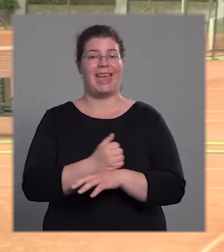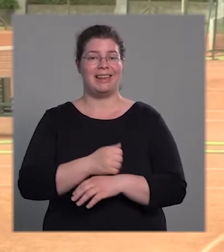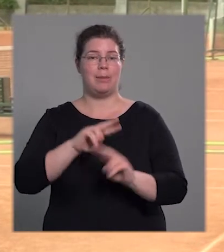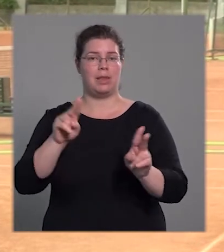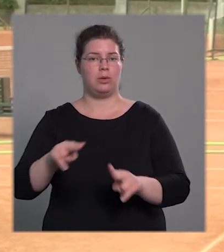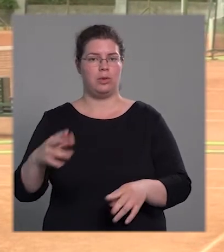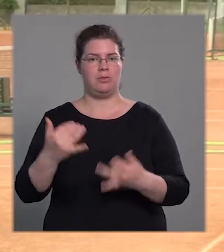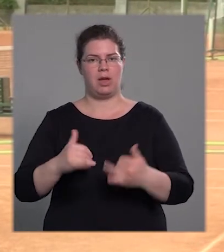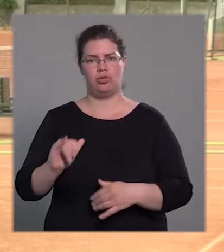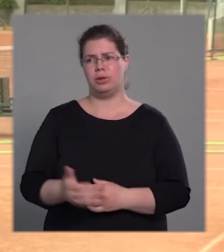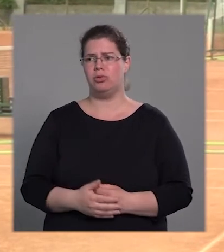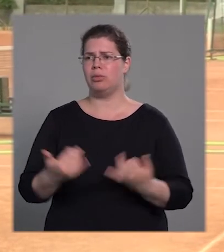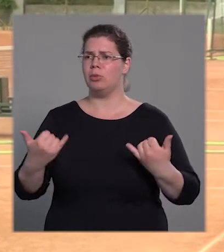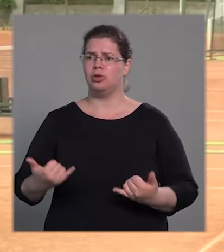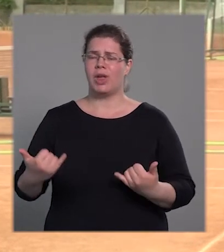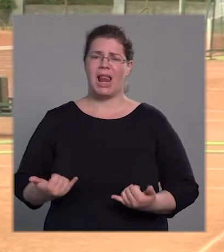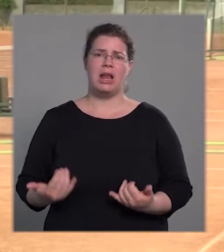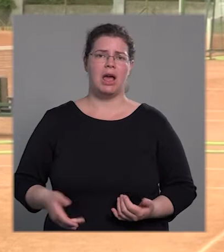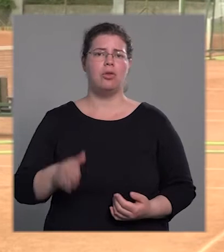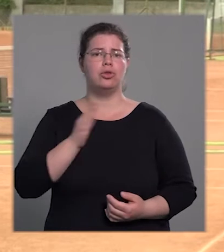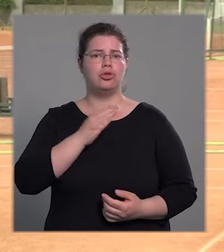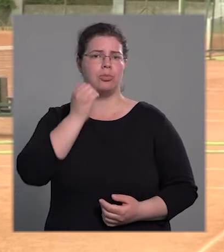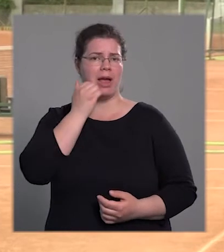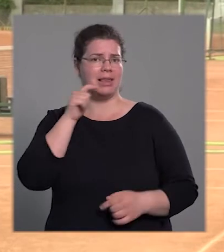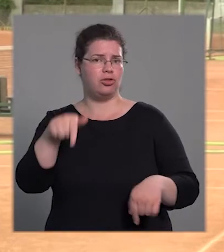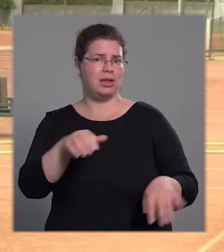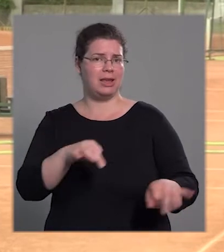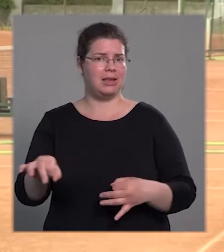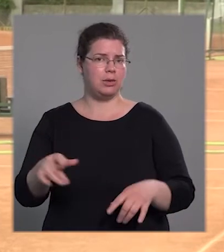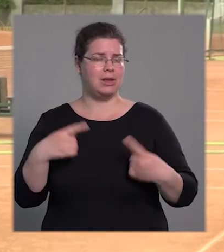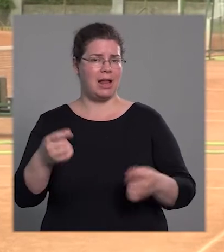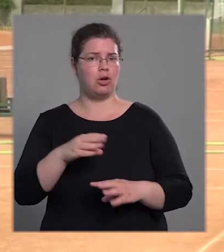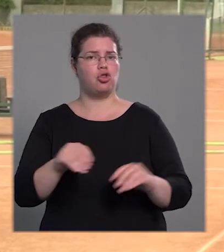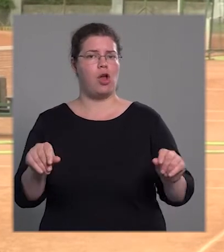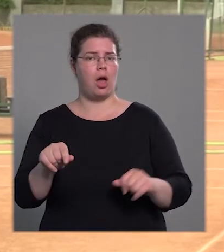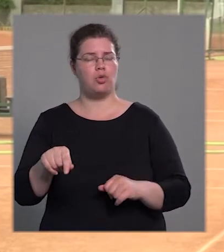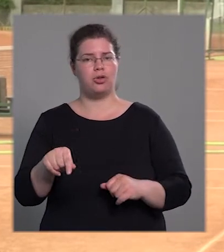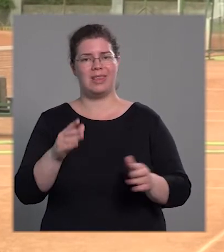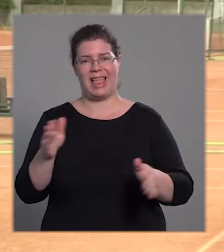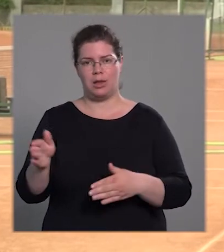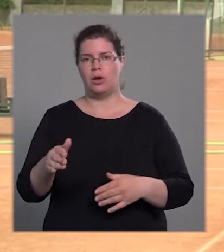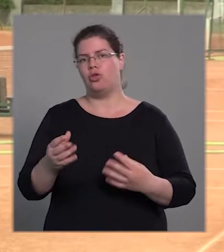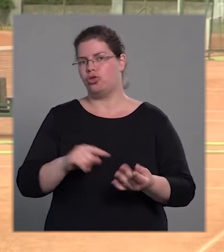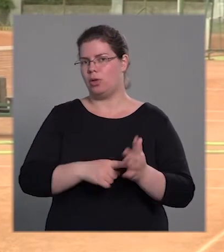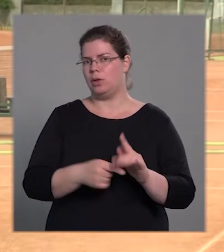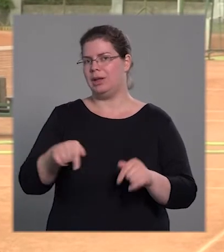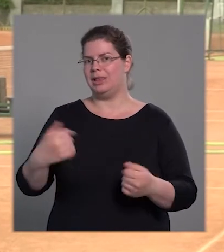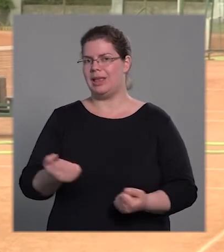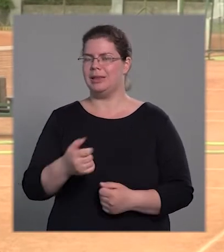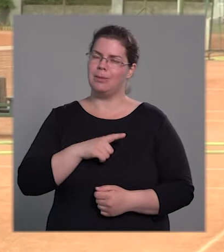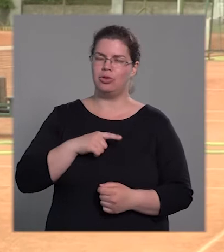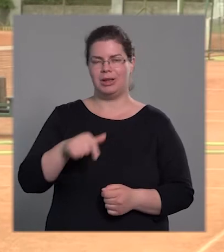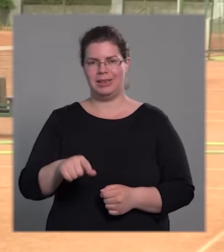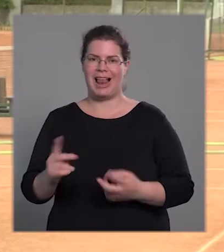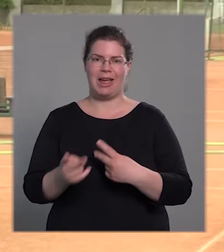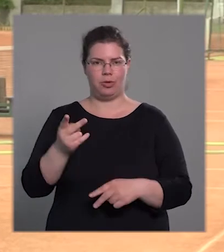is. De most jelen pillanatban azért a Fucsovics Marci is itt készül nálunk a salakos szezonra. Sokszor szokott itt edzeni, nem csak itt, de